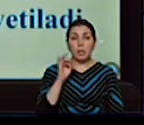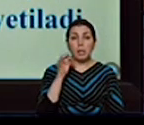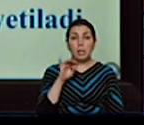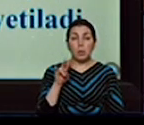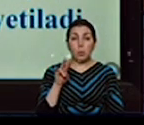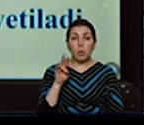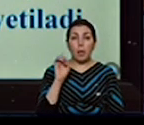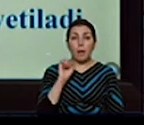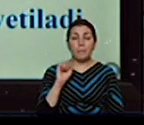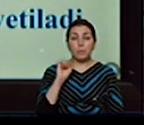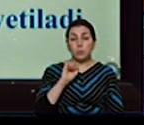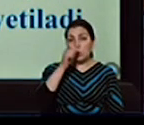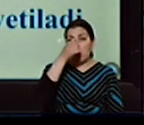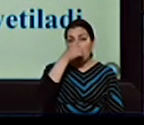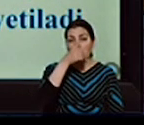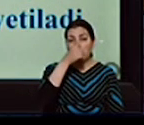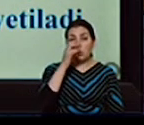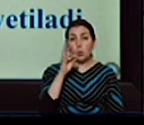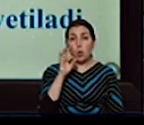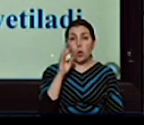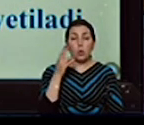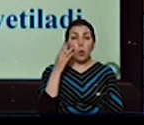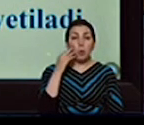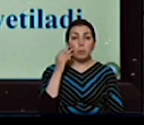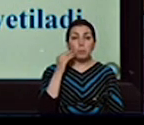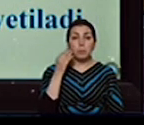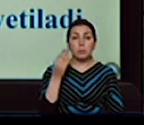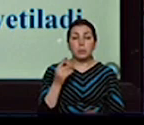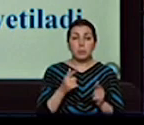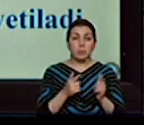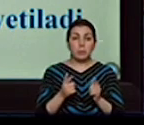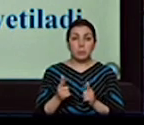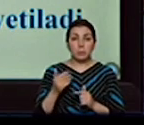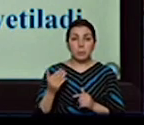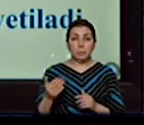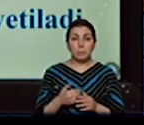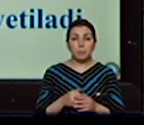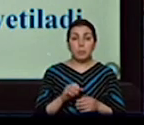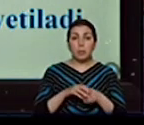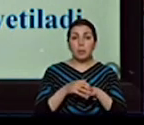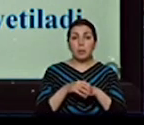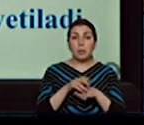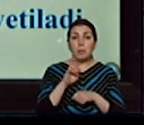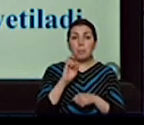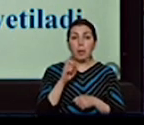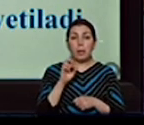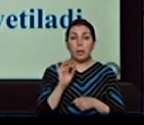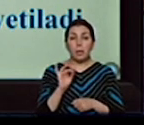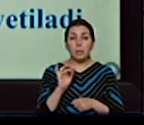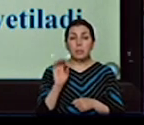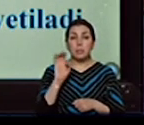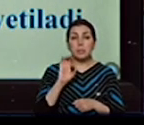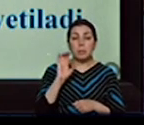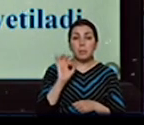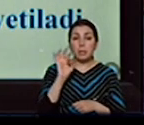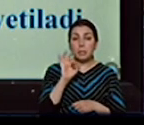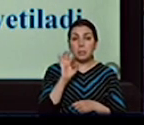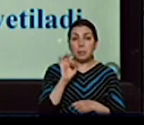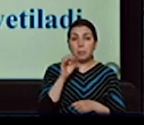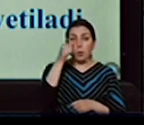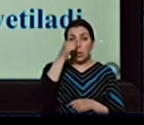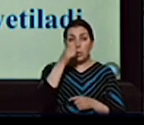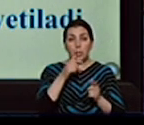İyul va avgust oylarida nok va olma mevalari pishadi. Behi sentyabr va oktyabr